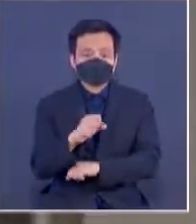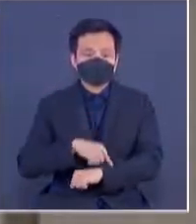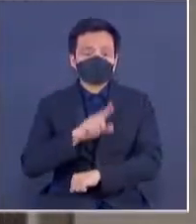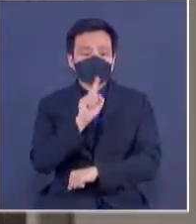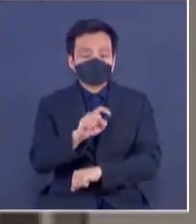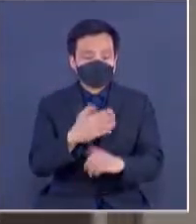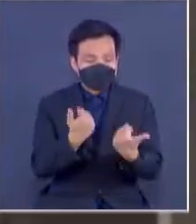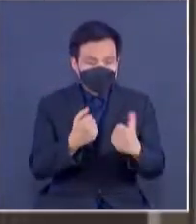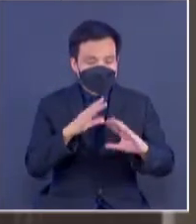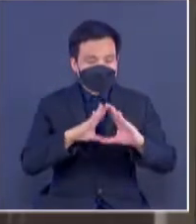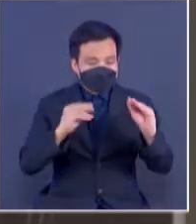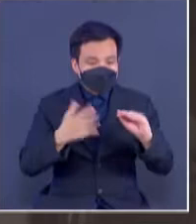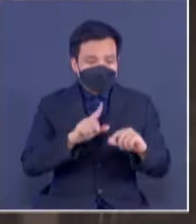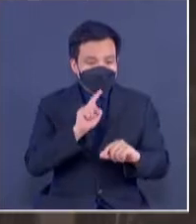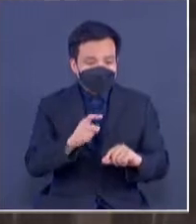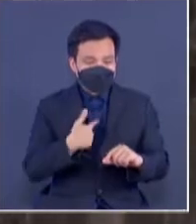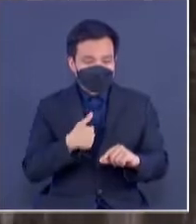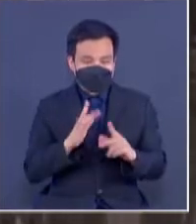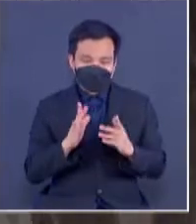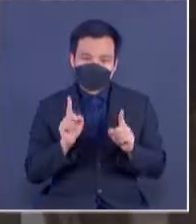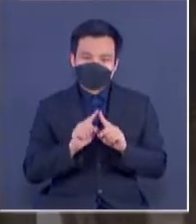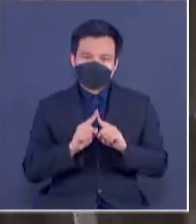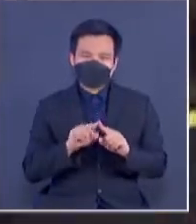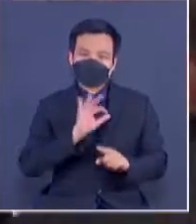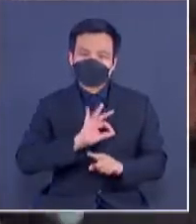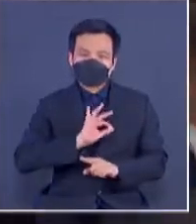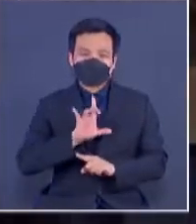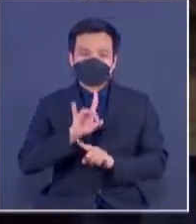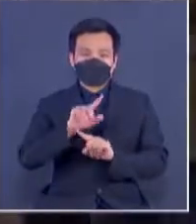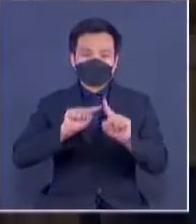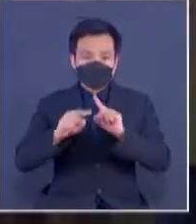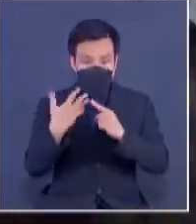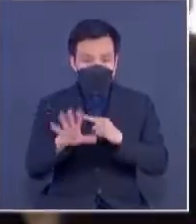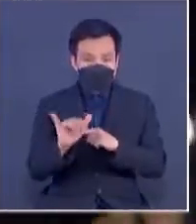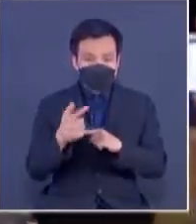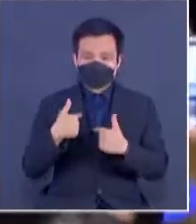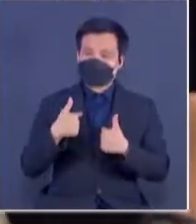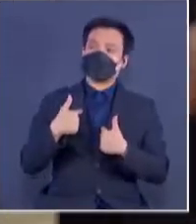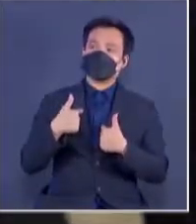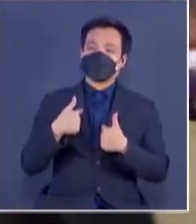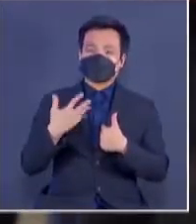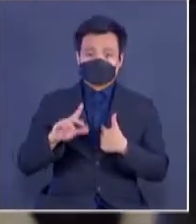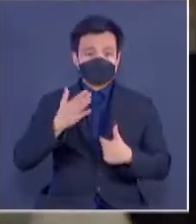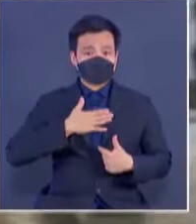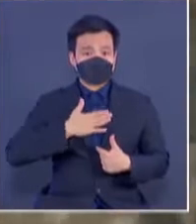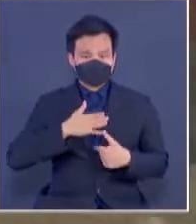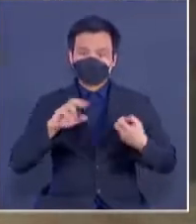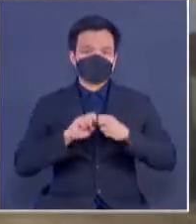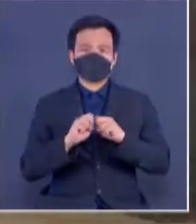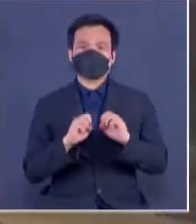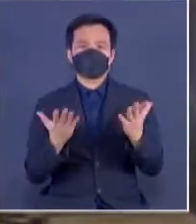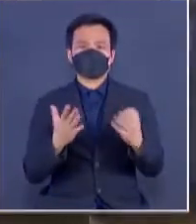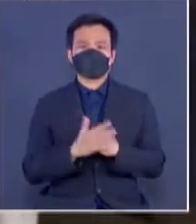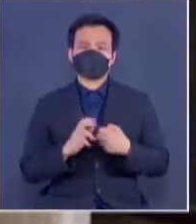ทใจไหม 100% ไหมสนิทใจ 100% หรือยังที่จะทำงานร่วมกับร้อยเอกธรรมนัสคุณชัยวุฒิก็กล่าวว่าตนเองเนี่ยไม่มีปัญหาอยู่แ